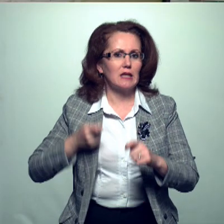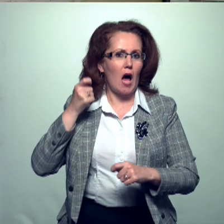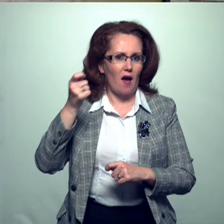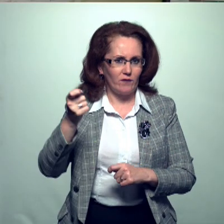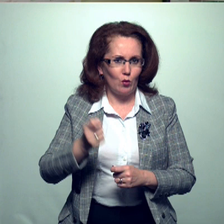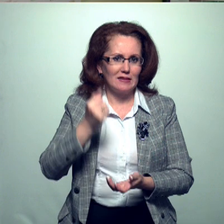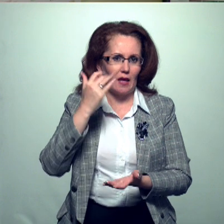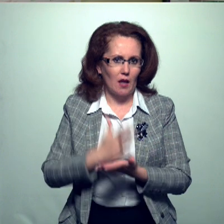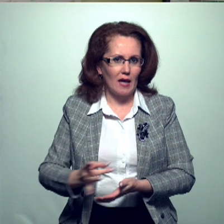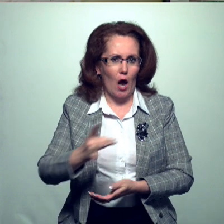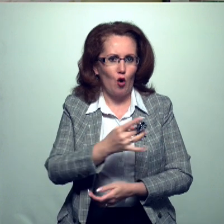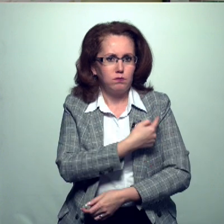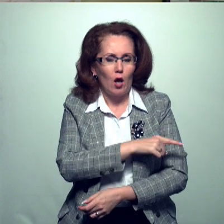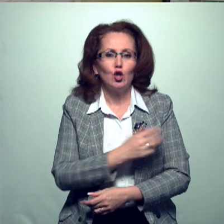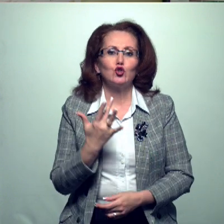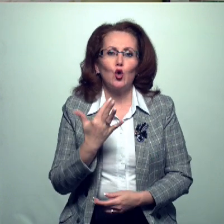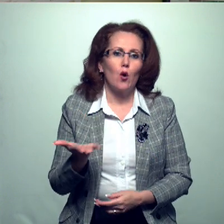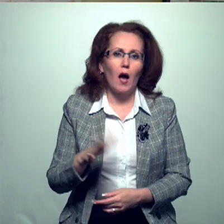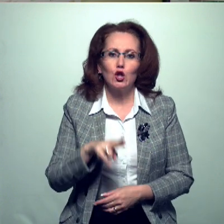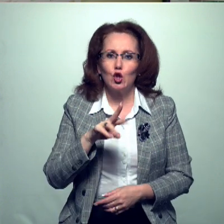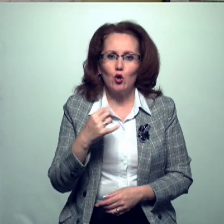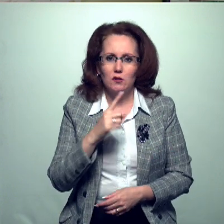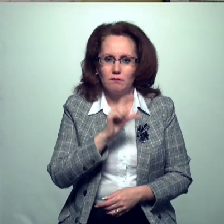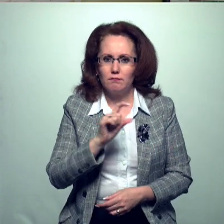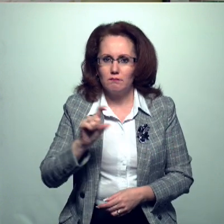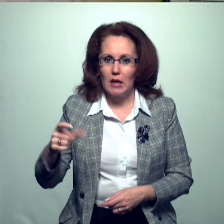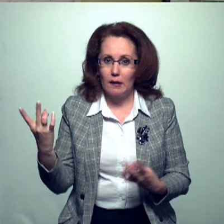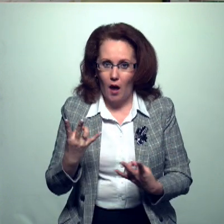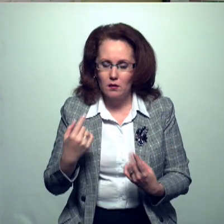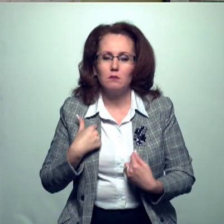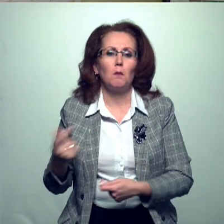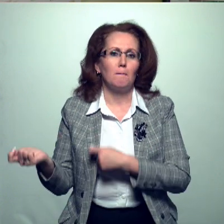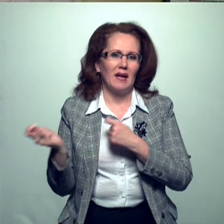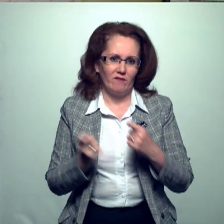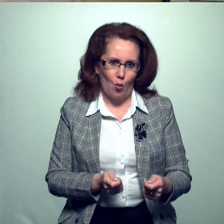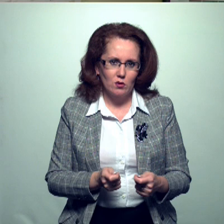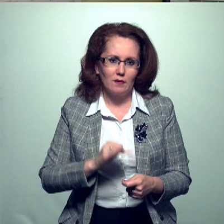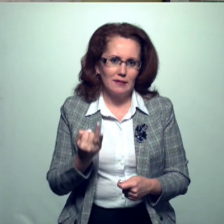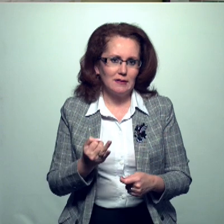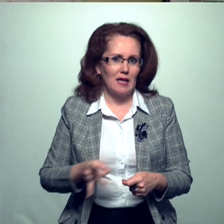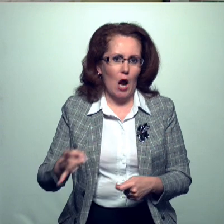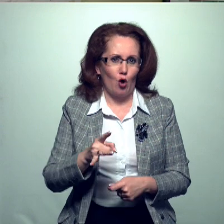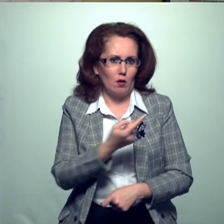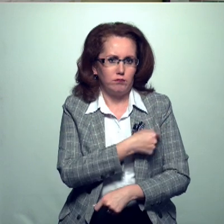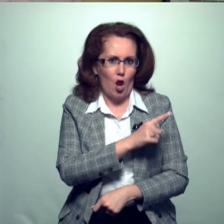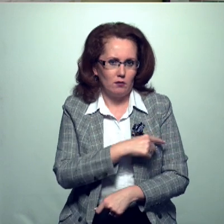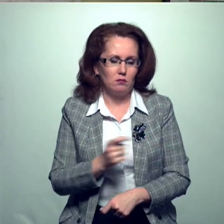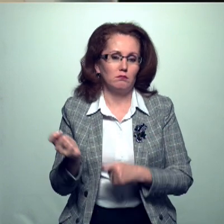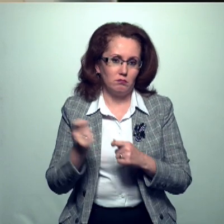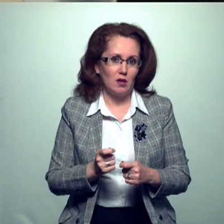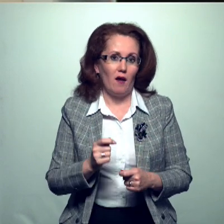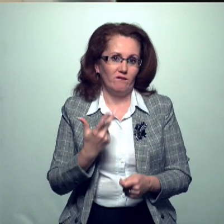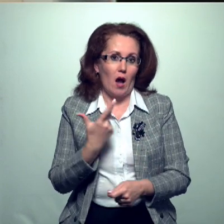ЦРБ, сколько нам доз надо. И затем нам привозят из районной больницы